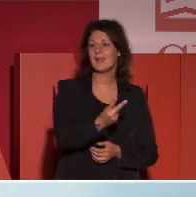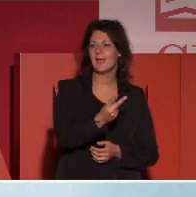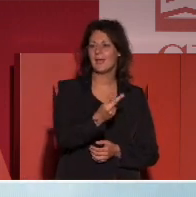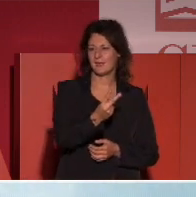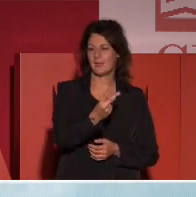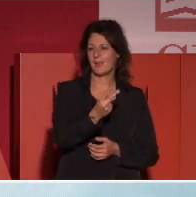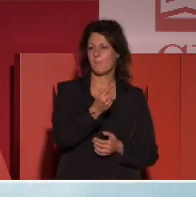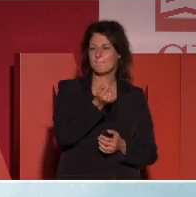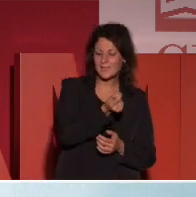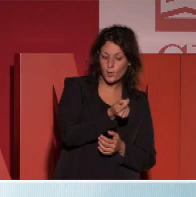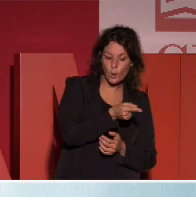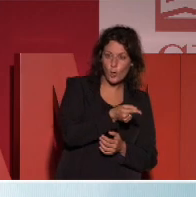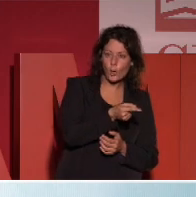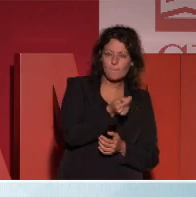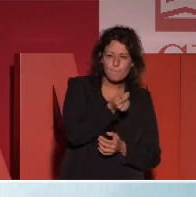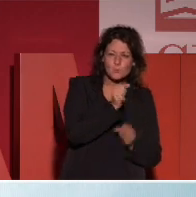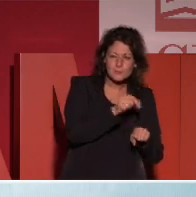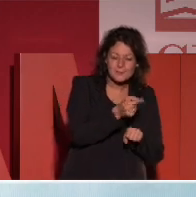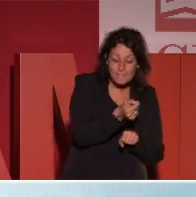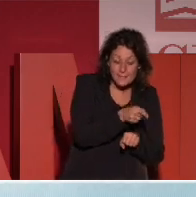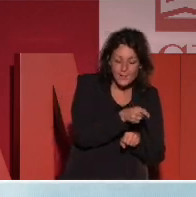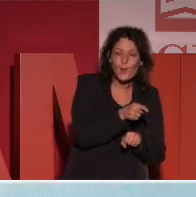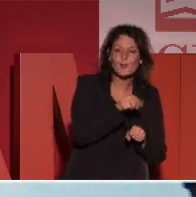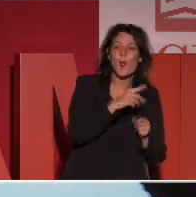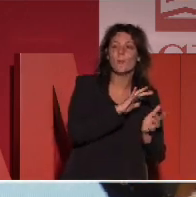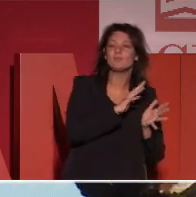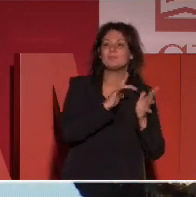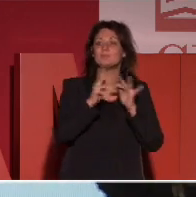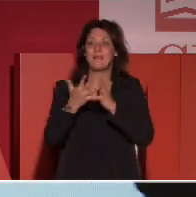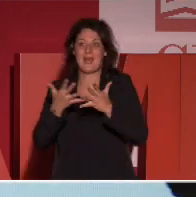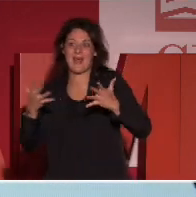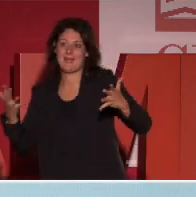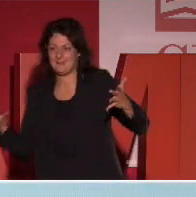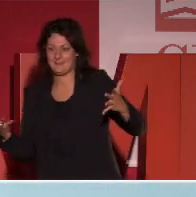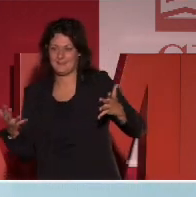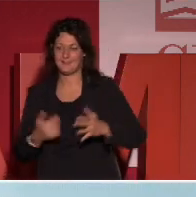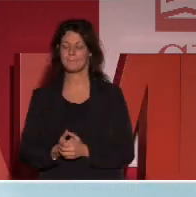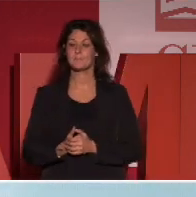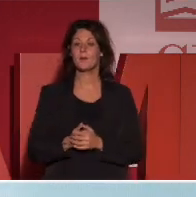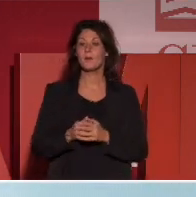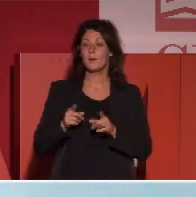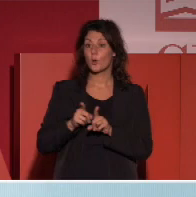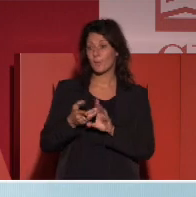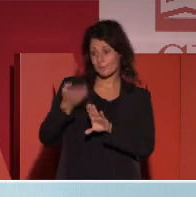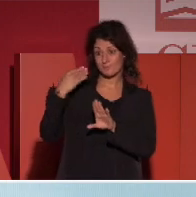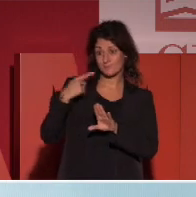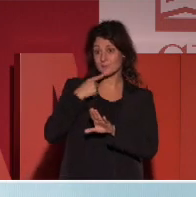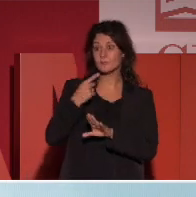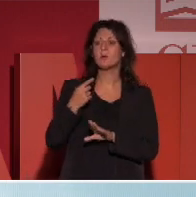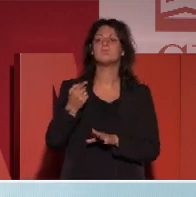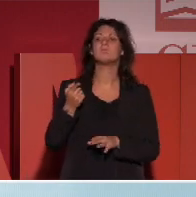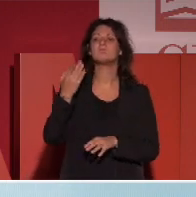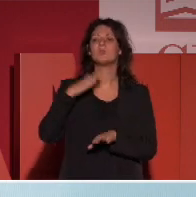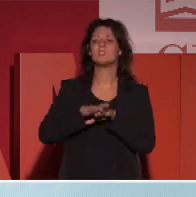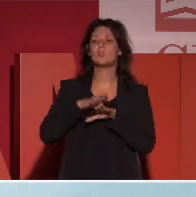che conta ma è la qualità di quello che fai credo che confondere la quantità di persone che vedono un programma televisivo